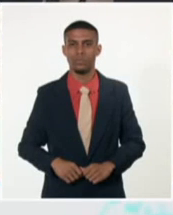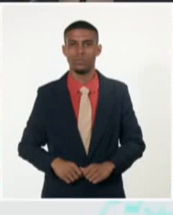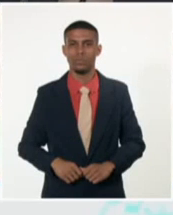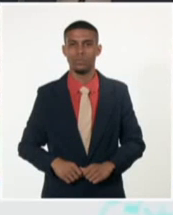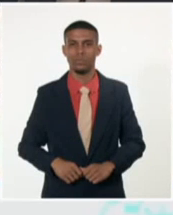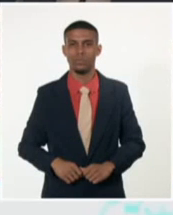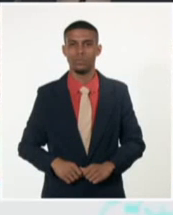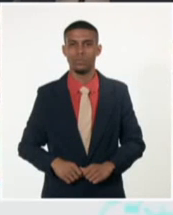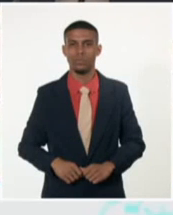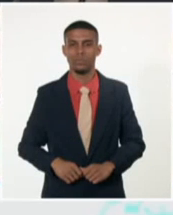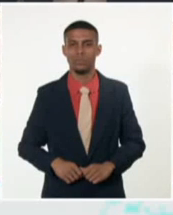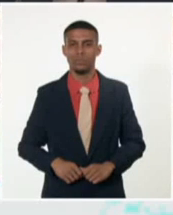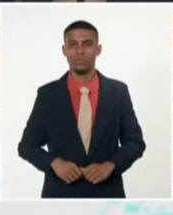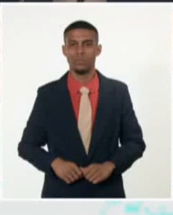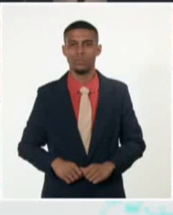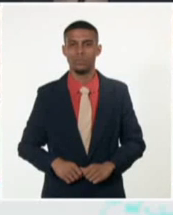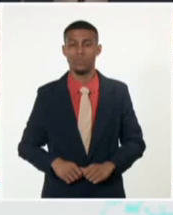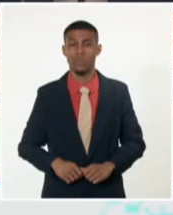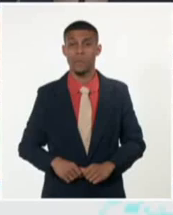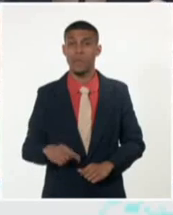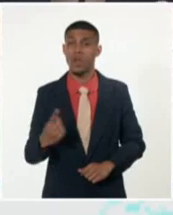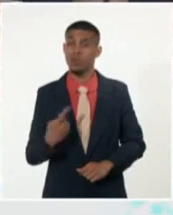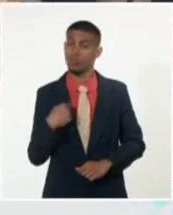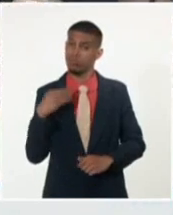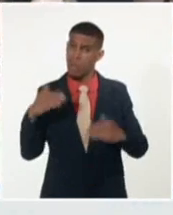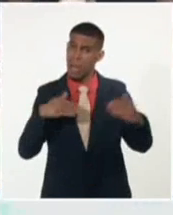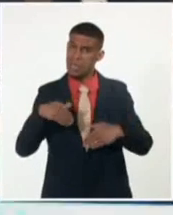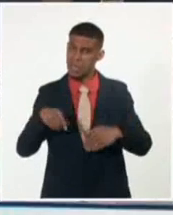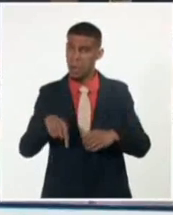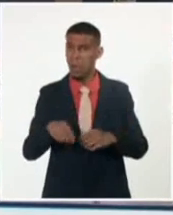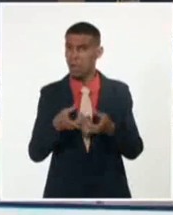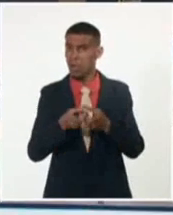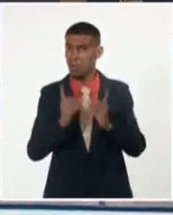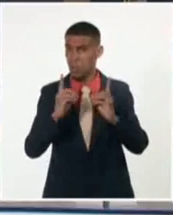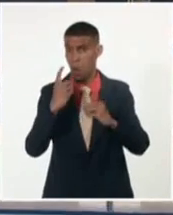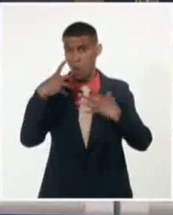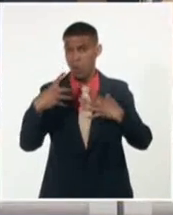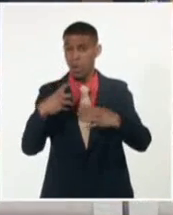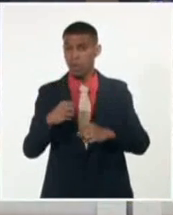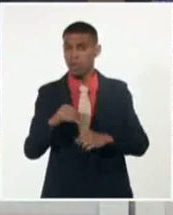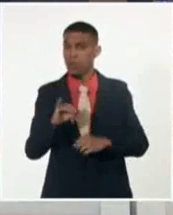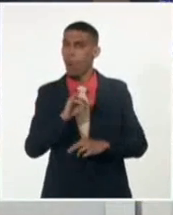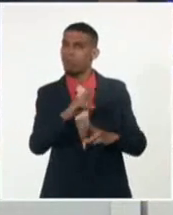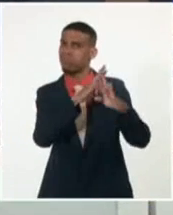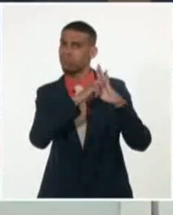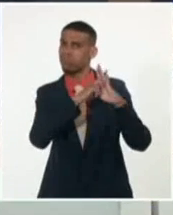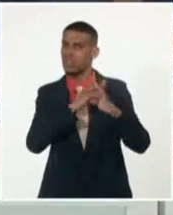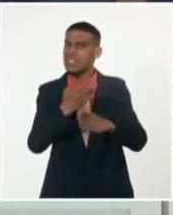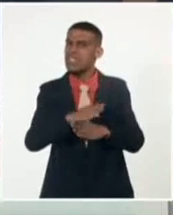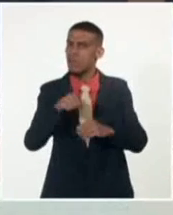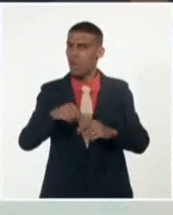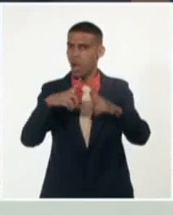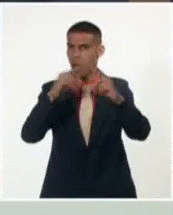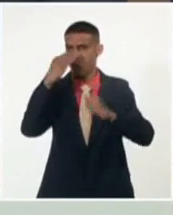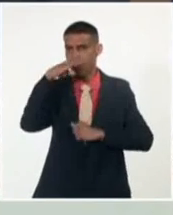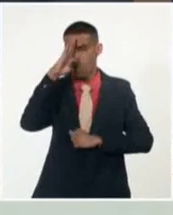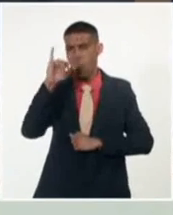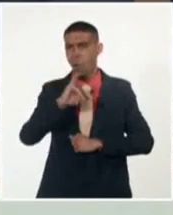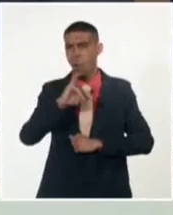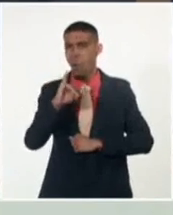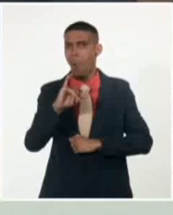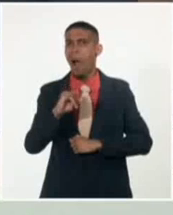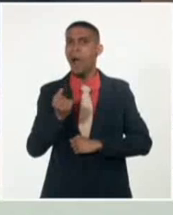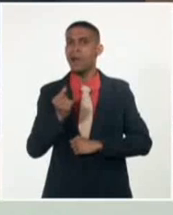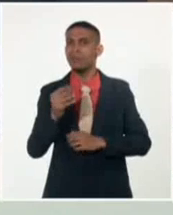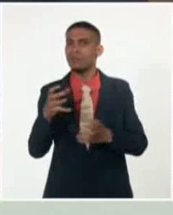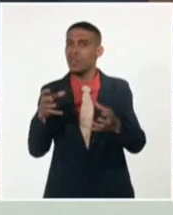Unies. Asistimos a esta cita con la enorme responsabilidad que significa para Cuba presidir el Grupo de los